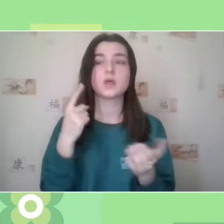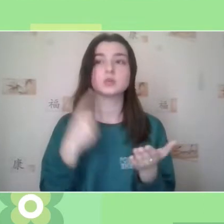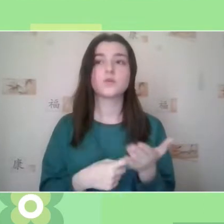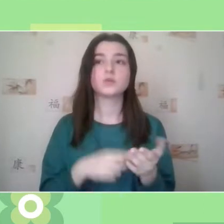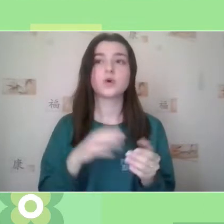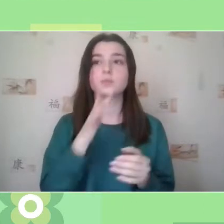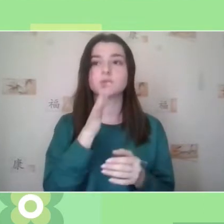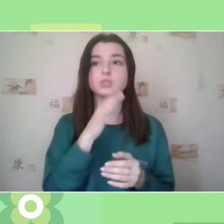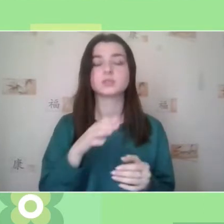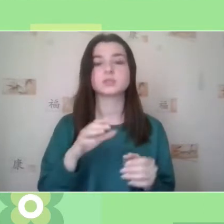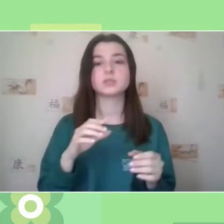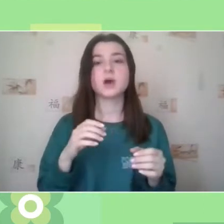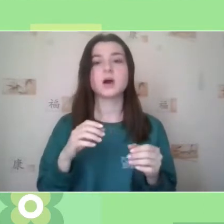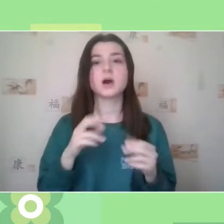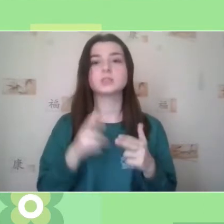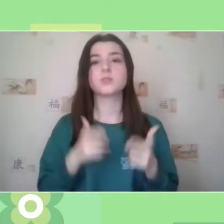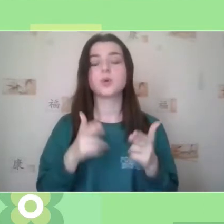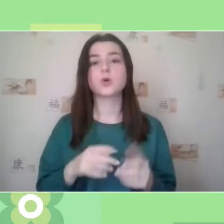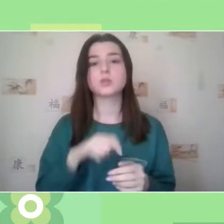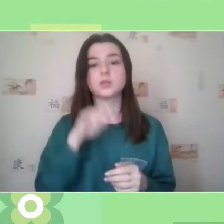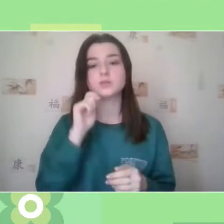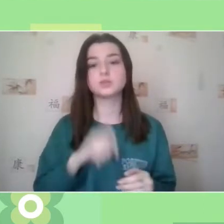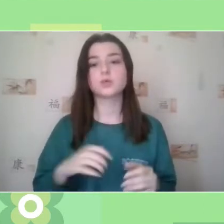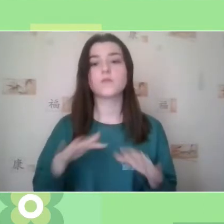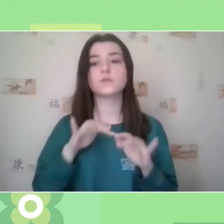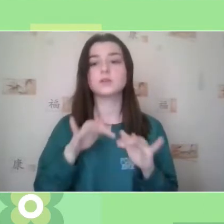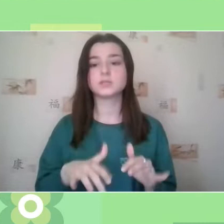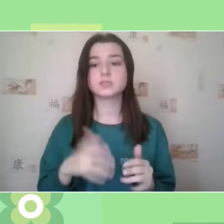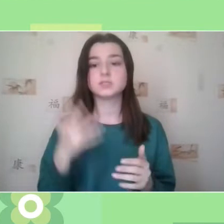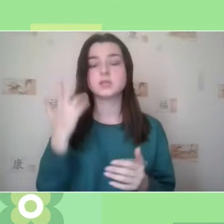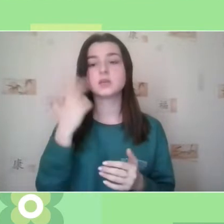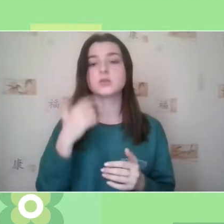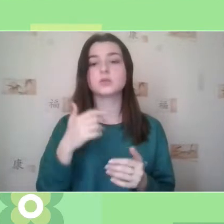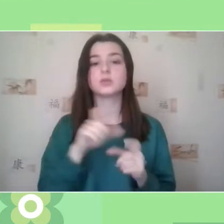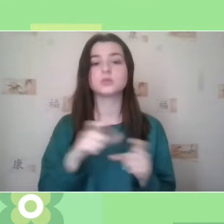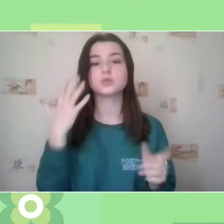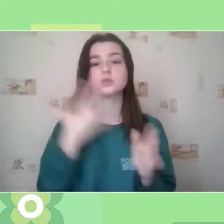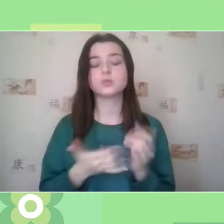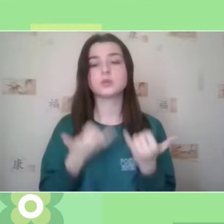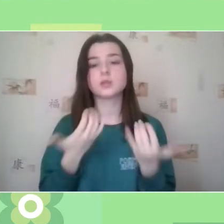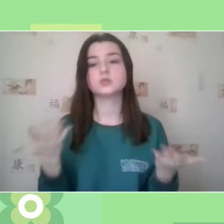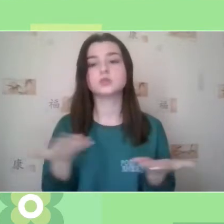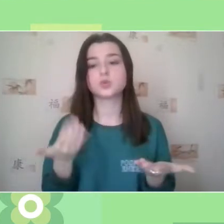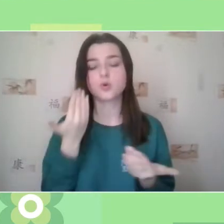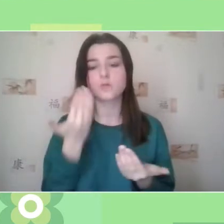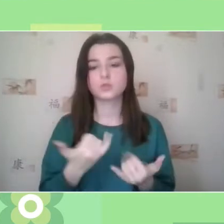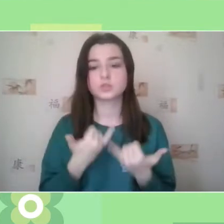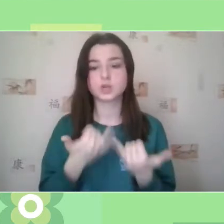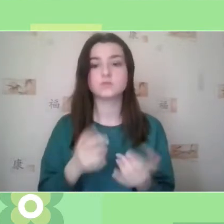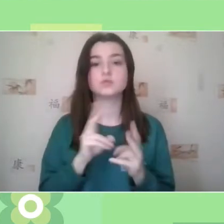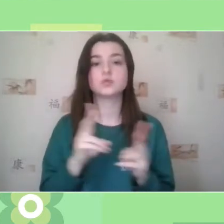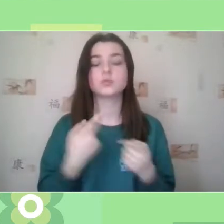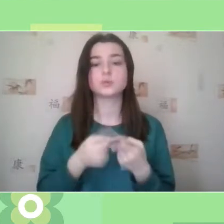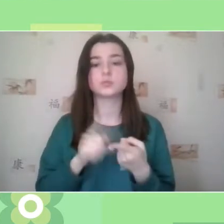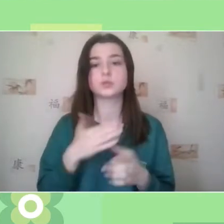збройних військових дій на Сході України, коли люди розуміють, для чого вони жертвують, кому це допомагає, якою є